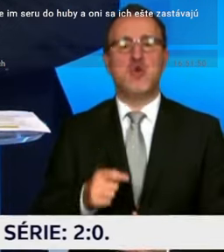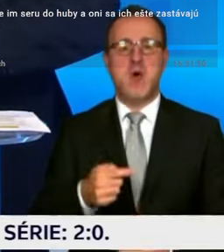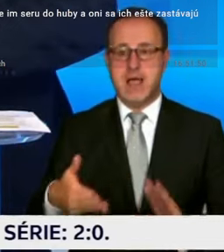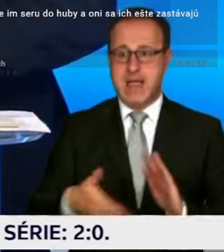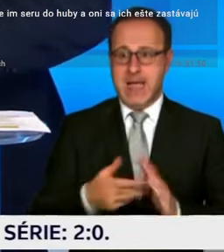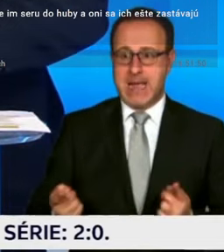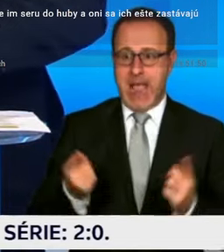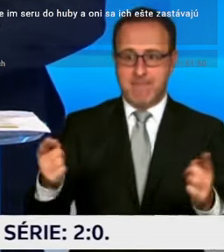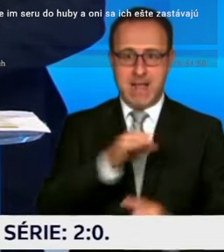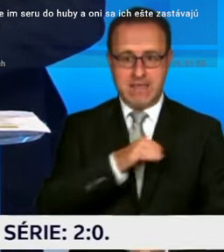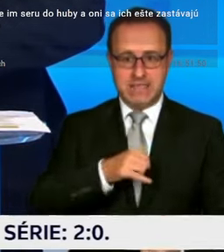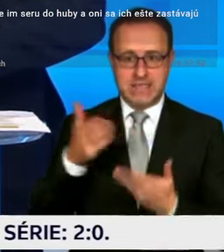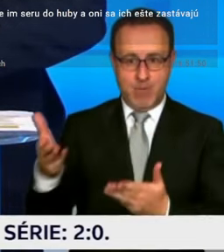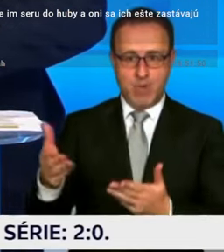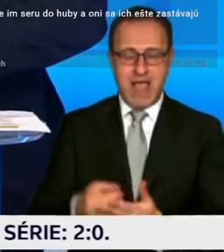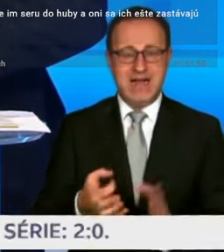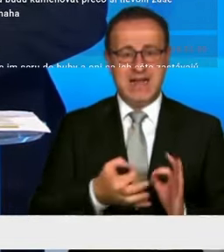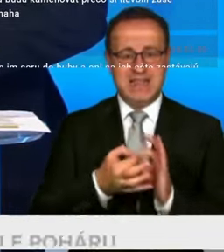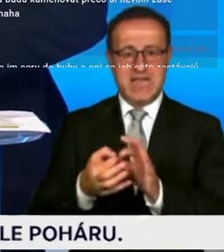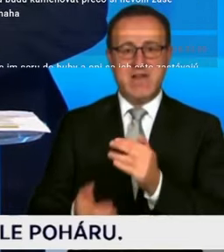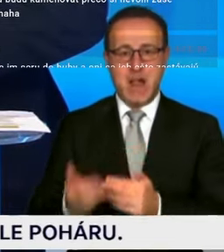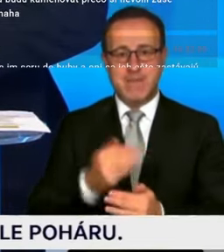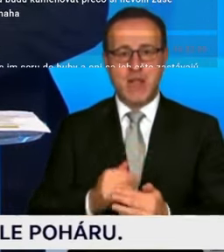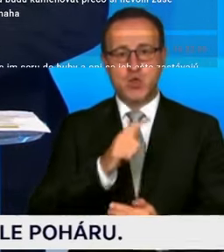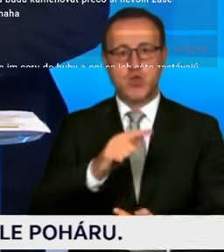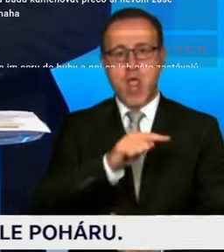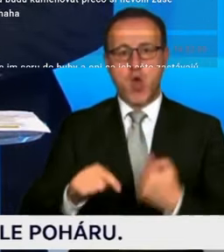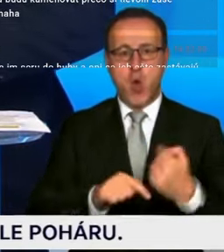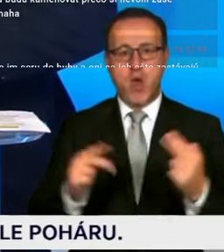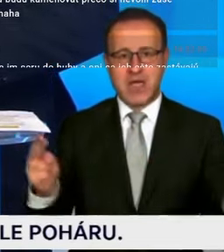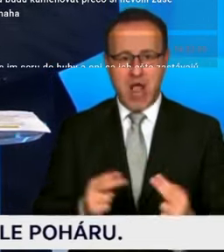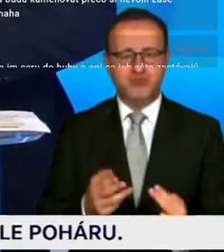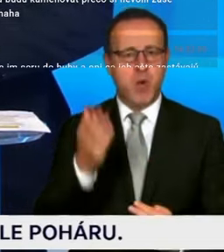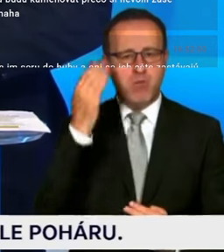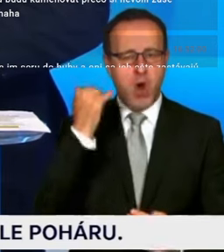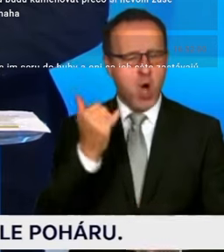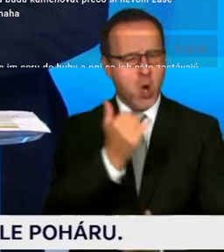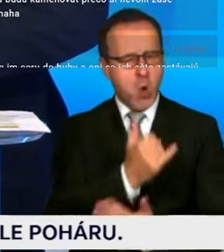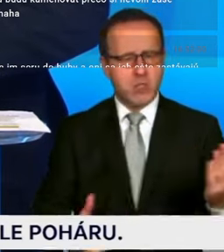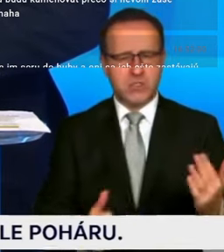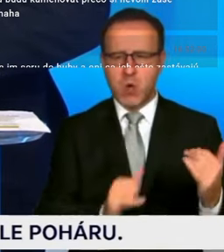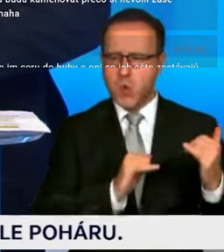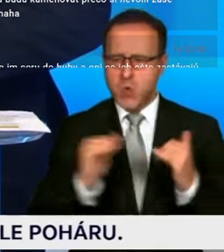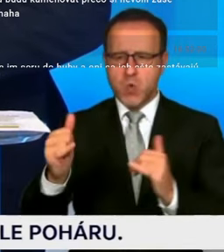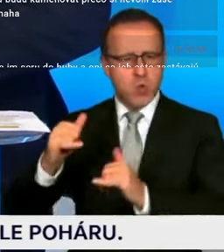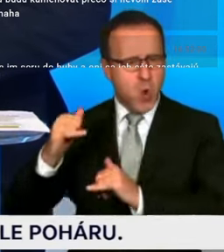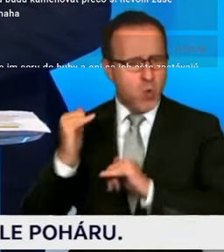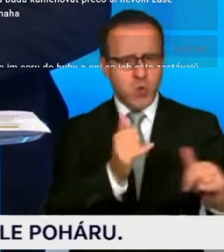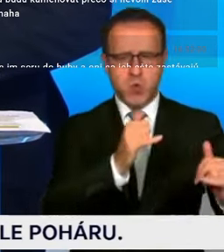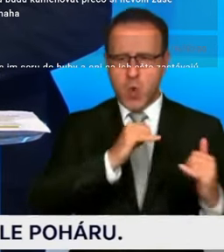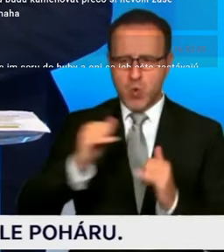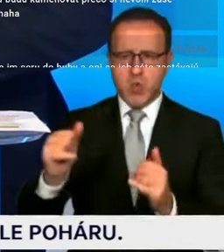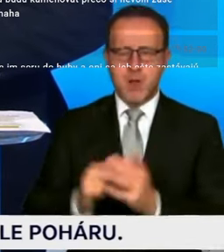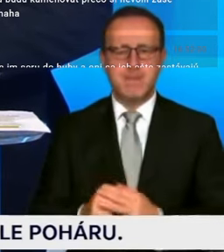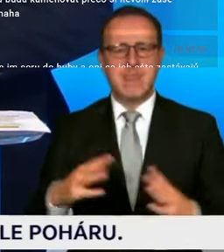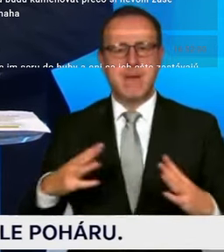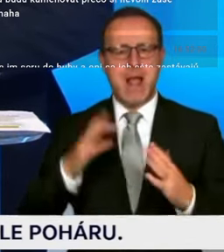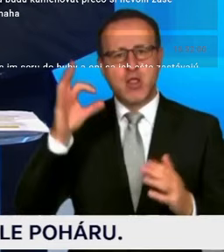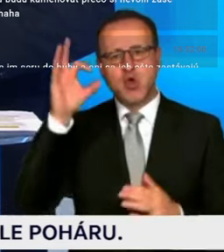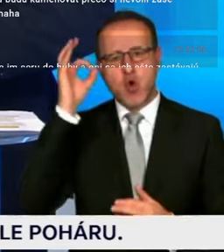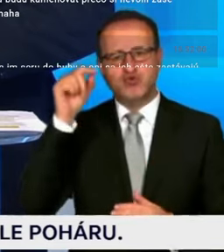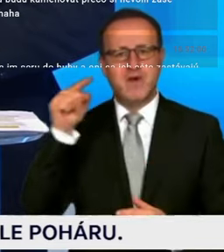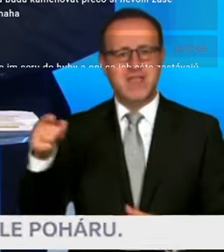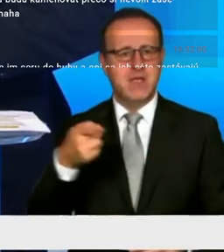trvala pred druhým kolom síce kratšie ale bola ostrejšia útočnejšie pán Korčok Vy ste konkrétne podali podnet pre podozrenie z